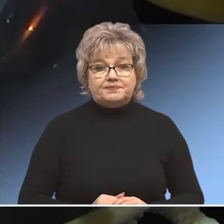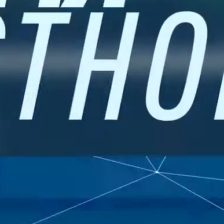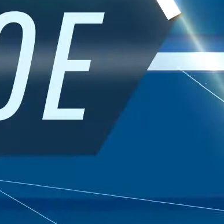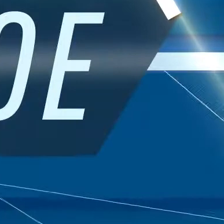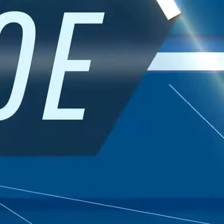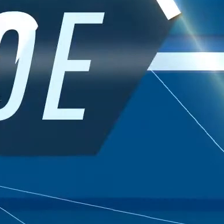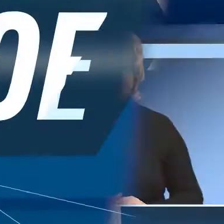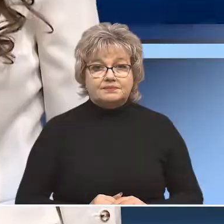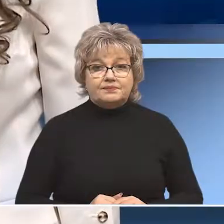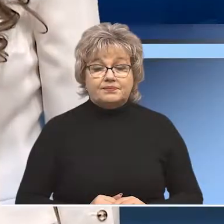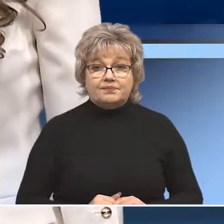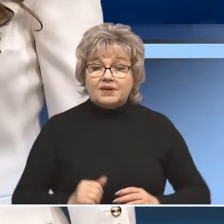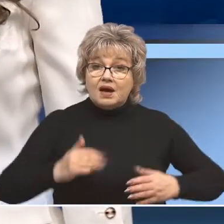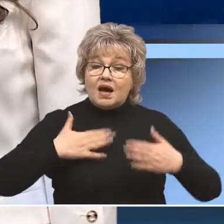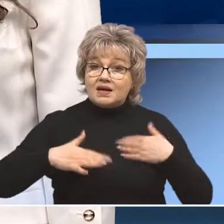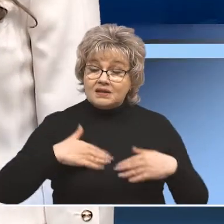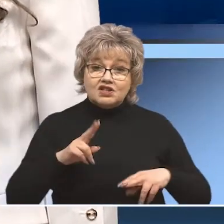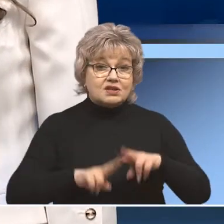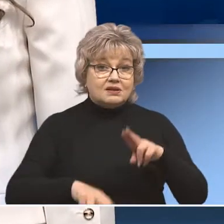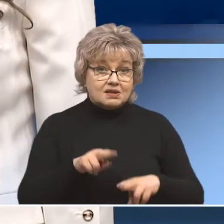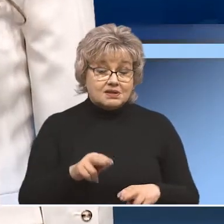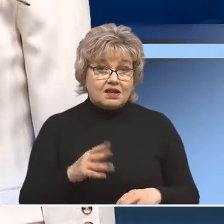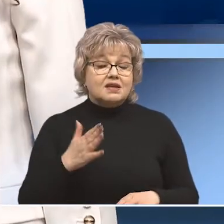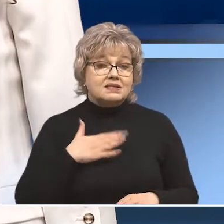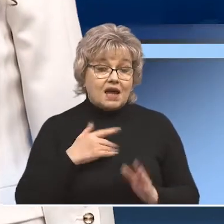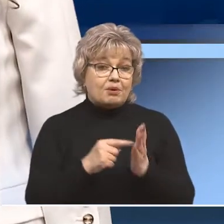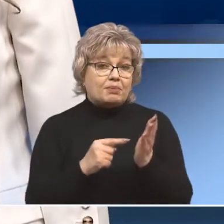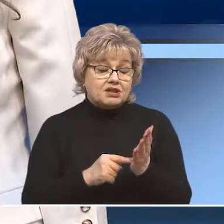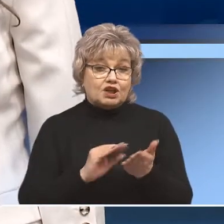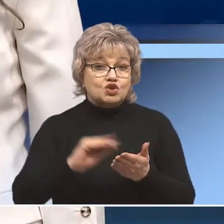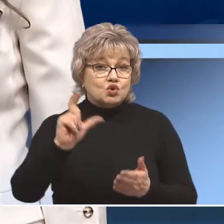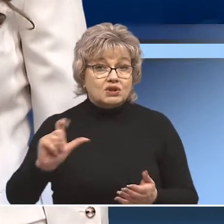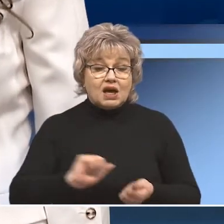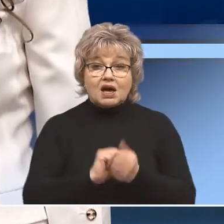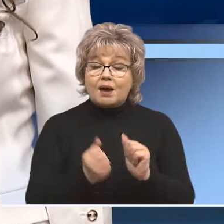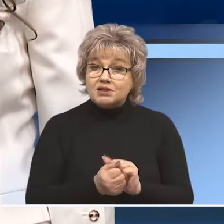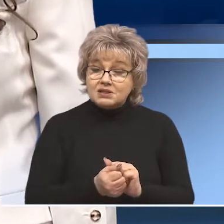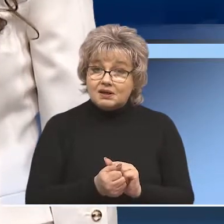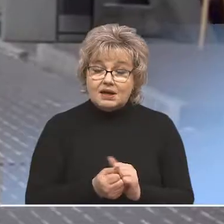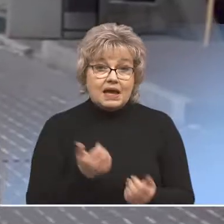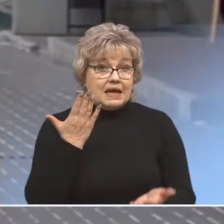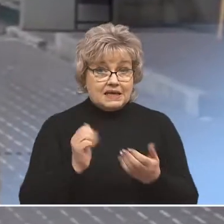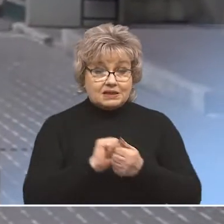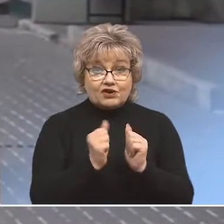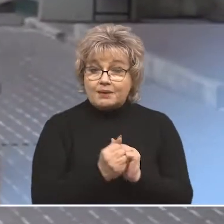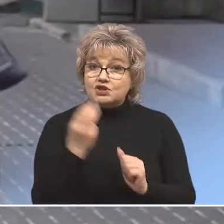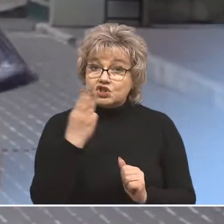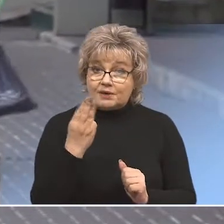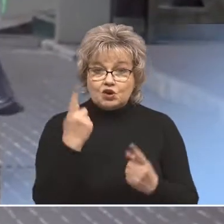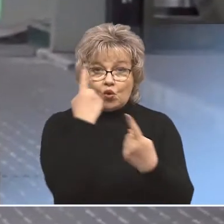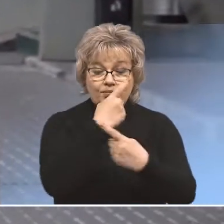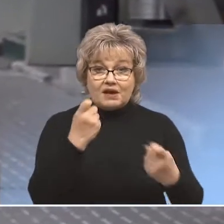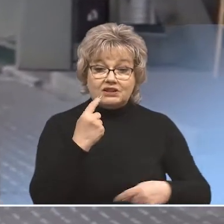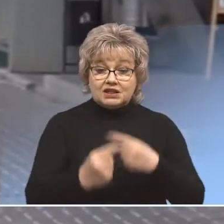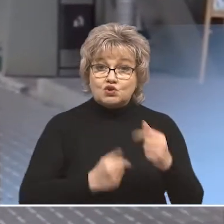«Время местное». Праздничное настроение. Им с нами поделились журналисты из Каменска. Если в